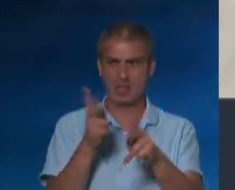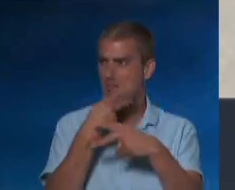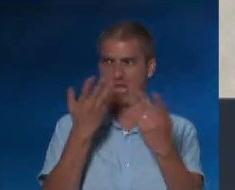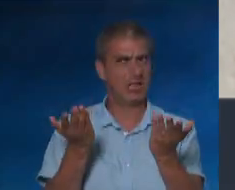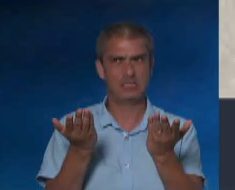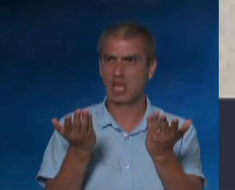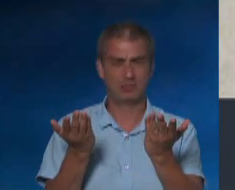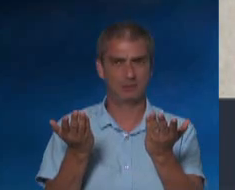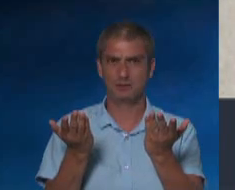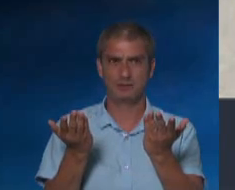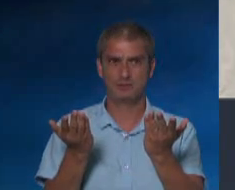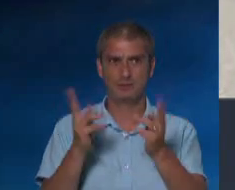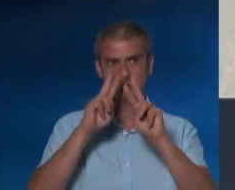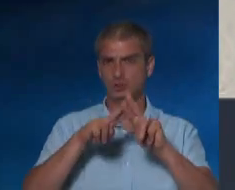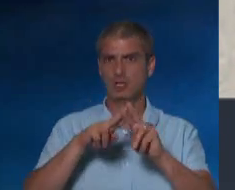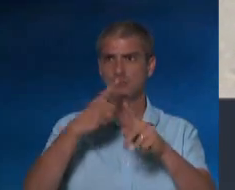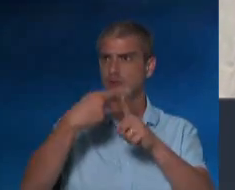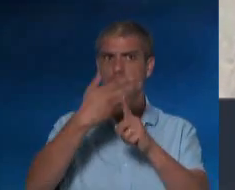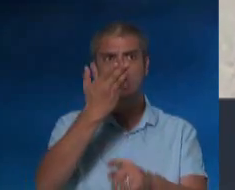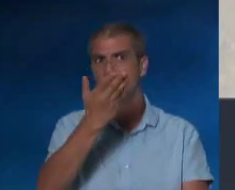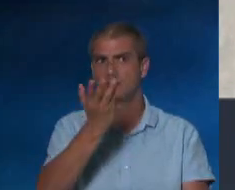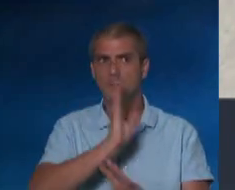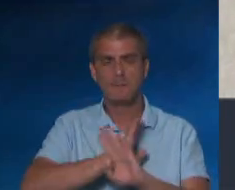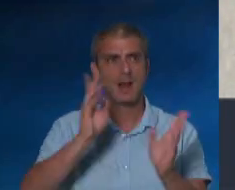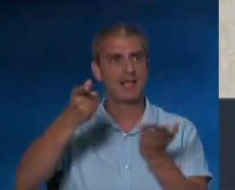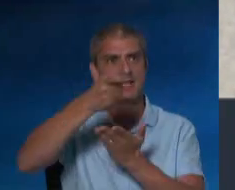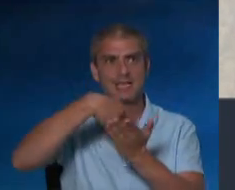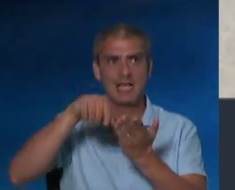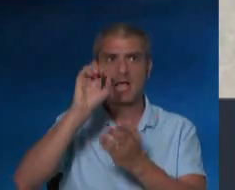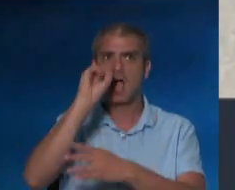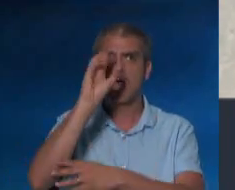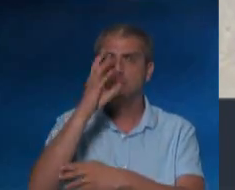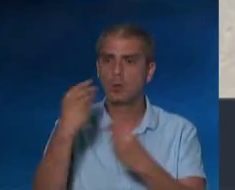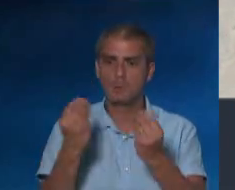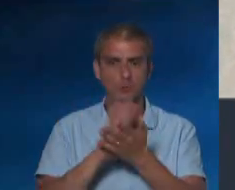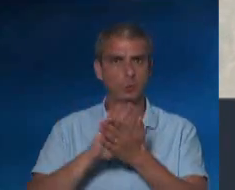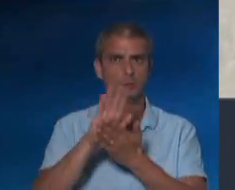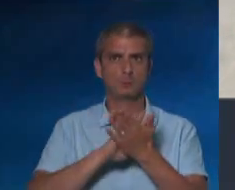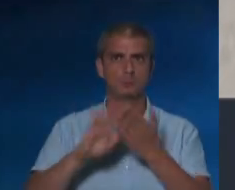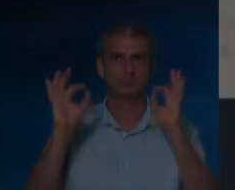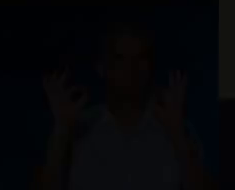להיות. להישאר בצומת הזאת בלי כיכר או בלי רמזור, לא יכול להיות.